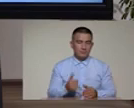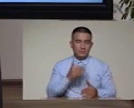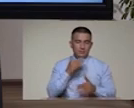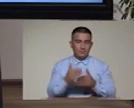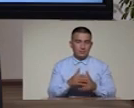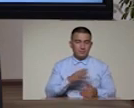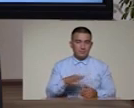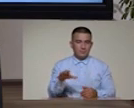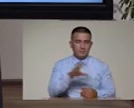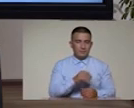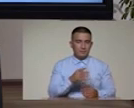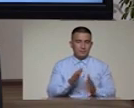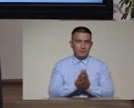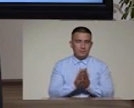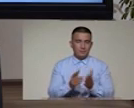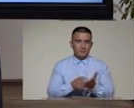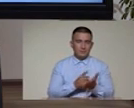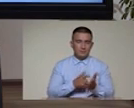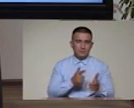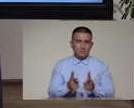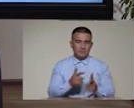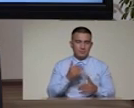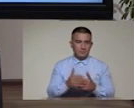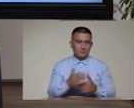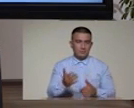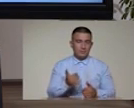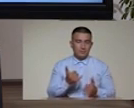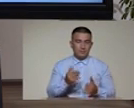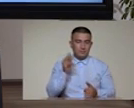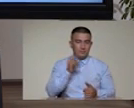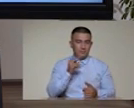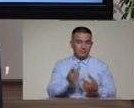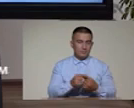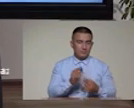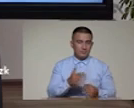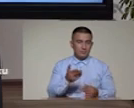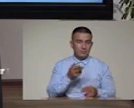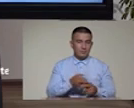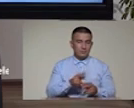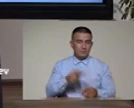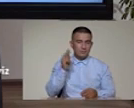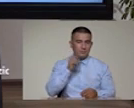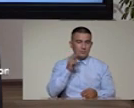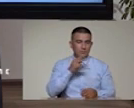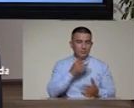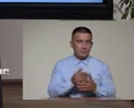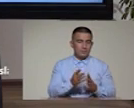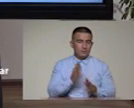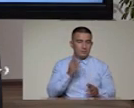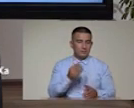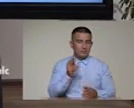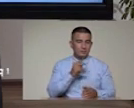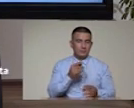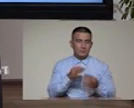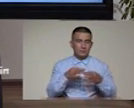Oldingizga darsligingiz va daftaringizni olib oling. Chunki bugun biz siz bilan oldingi darsda boshlagan mustaqil